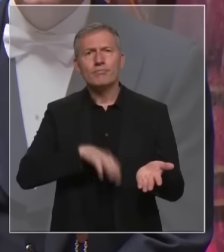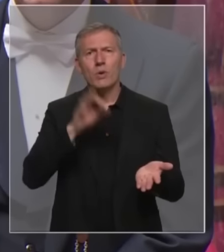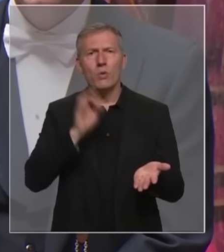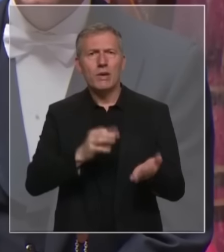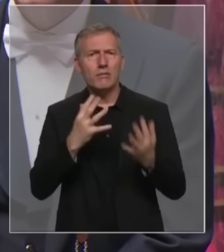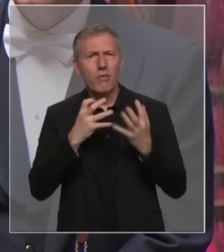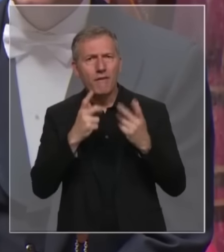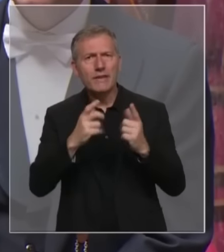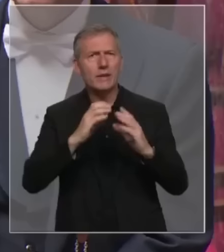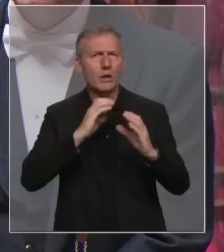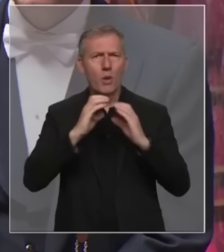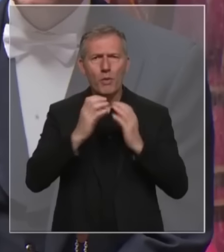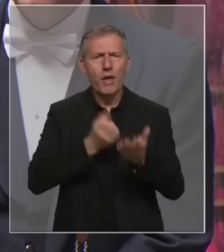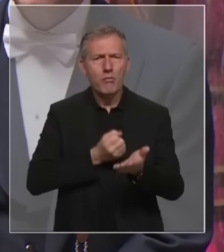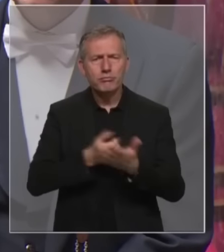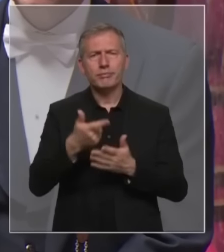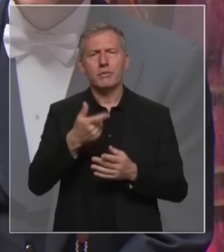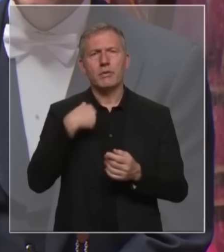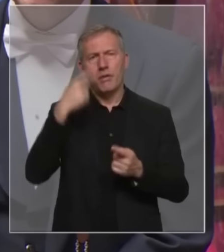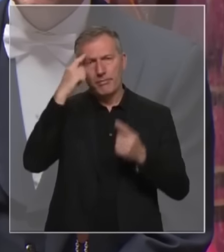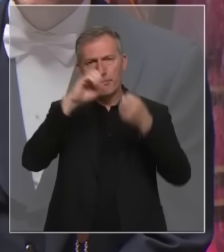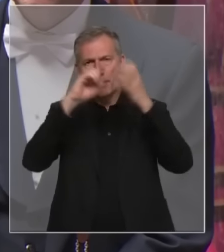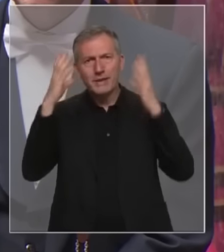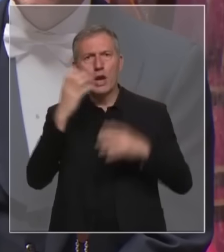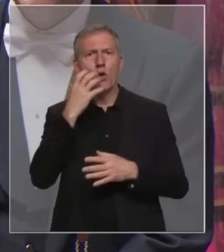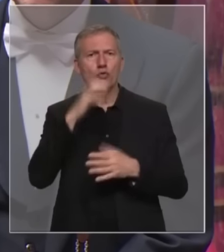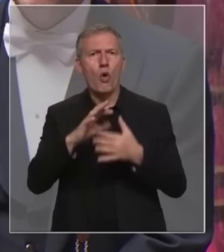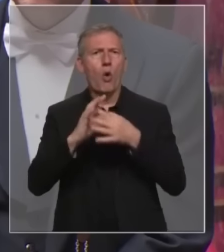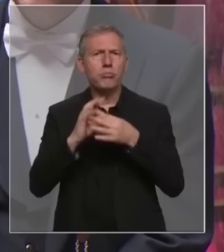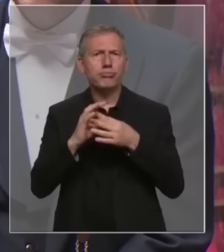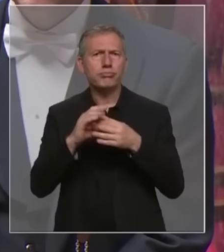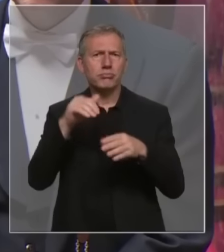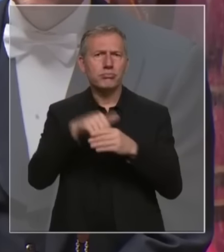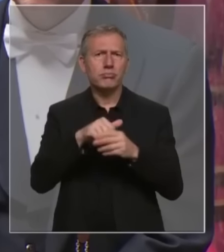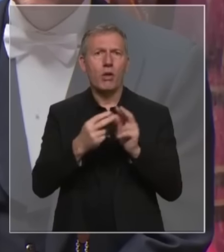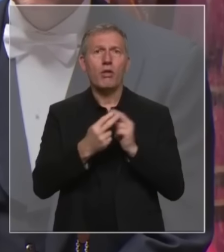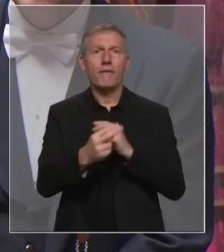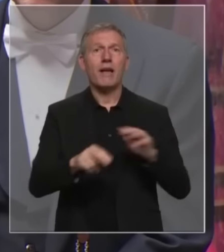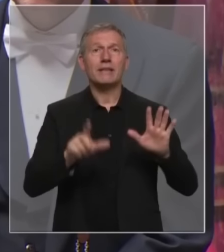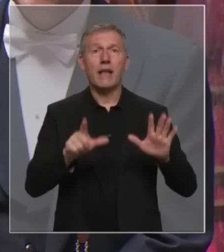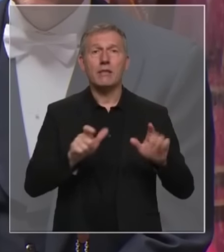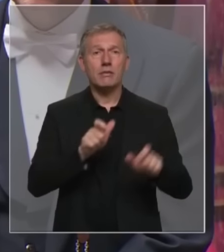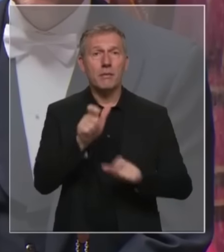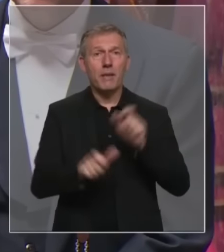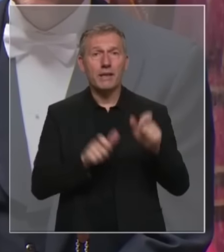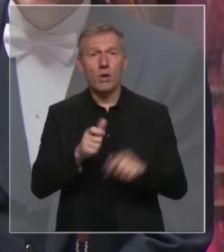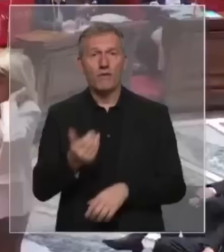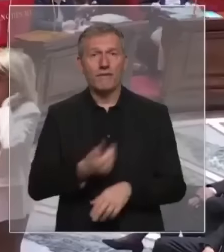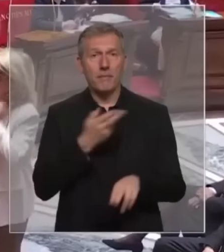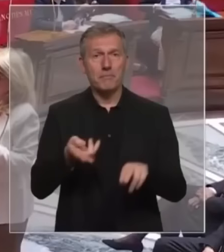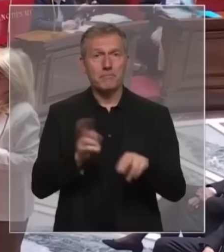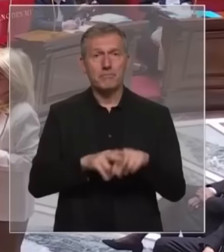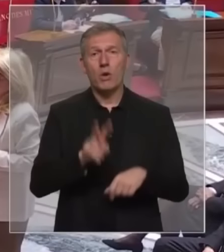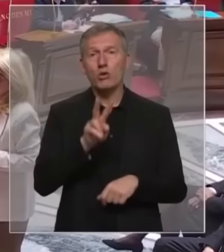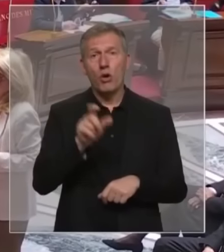envie de communiquer toutes ces pensées chaleureuses qui nous anime face aux SEP victimes dont deux